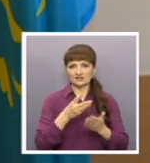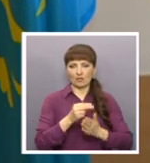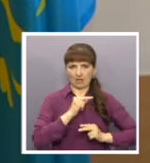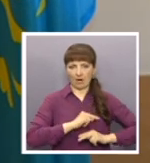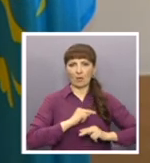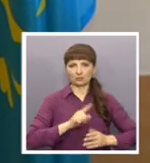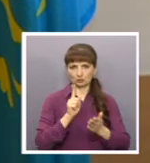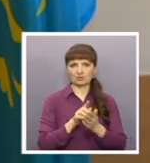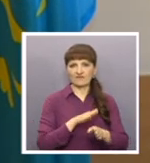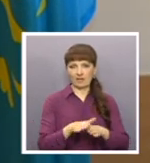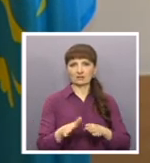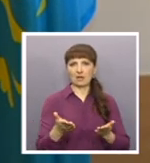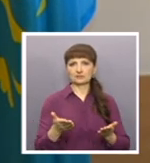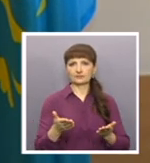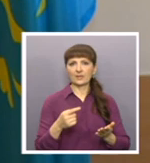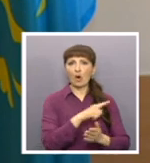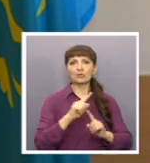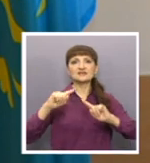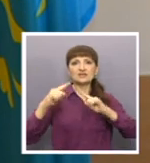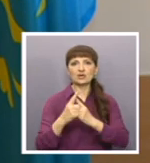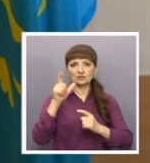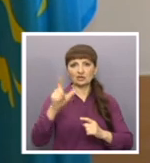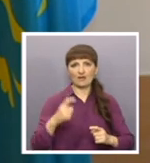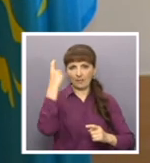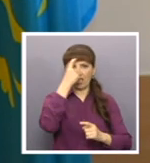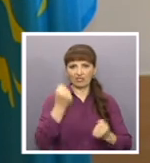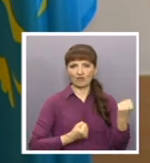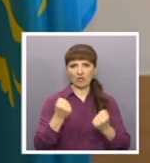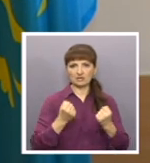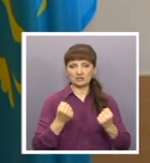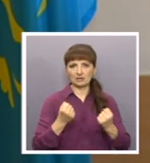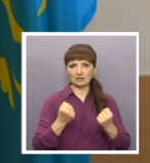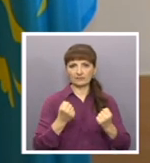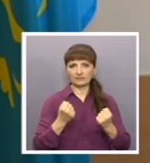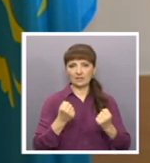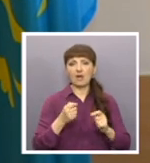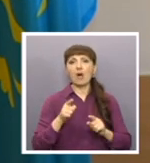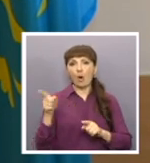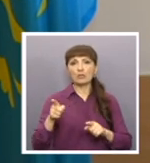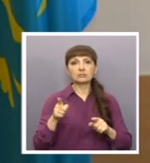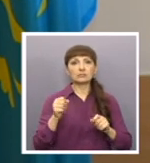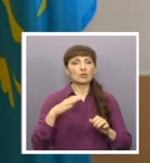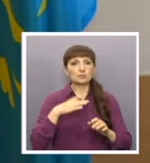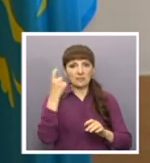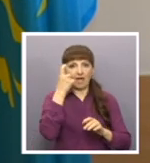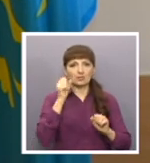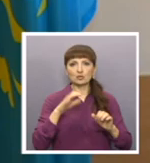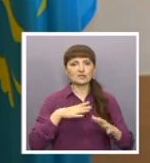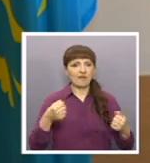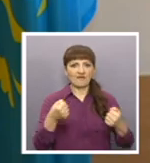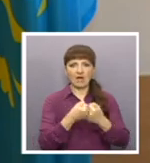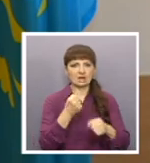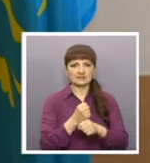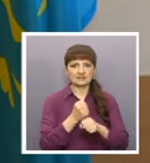служебных обязанностей. Он задержал пьяного водителя, который мог, так скажем, совершить автоаварию